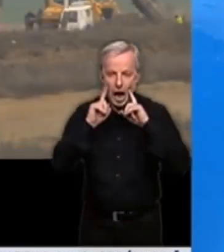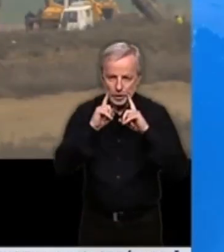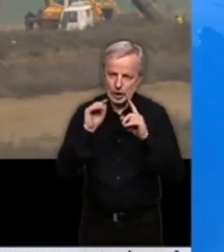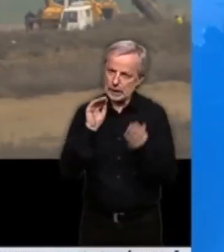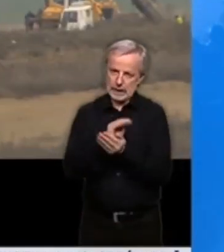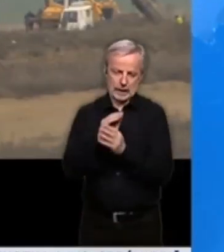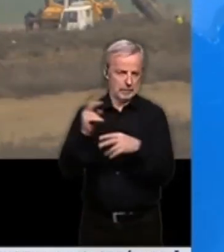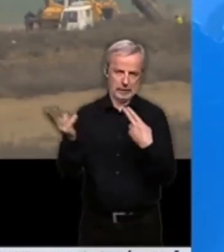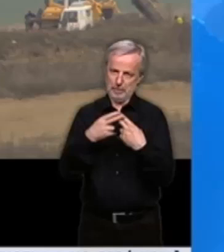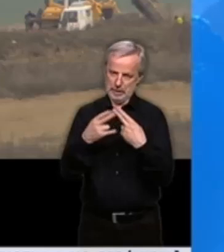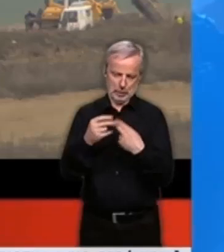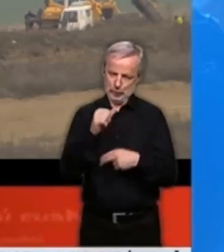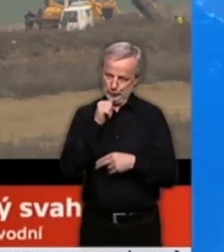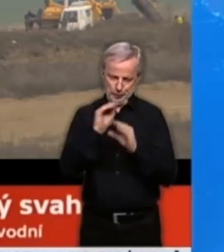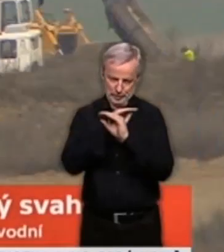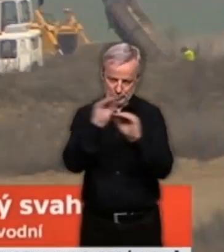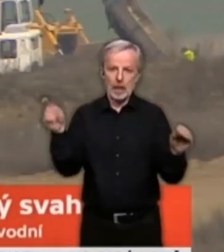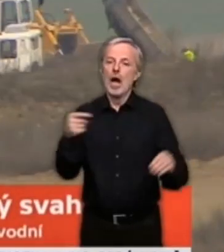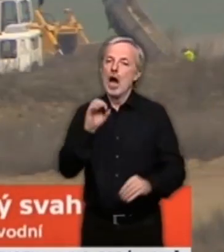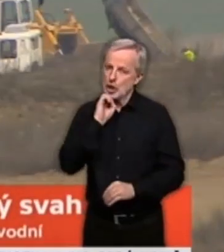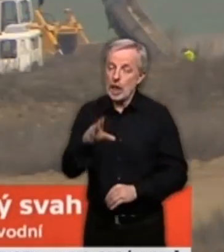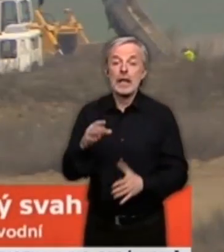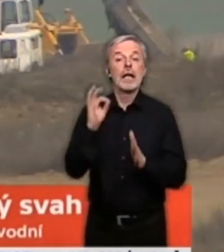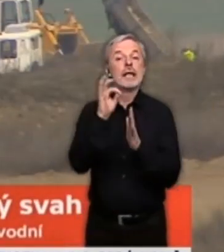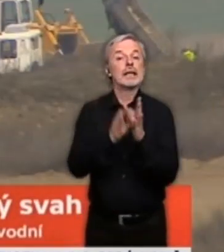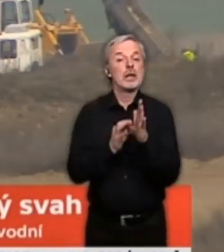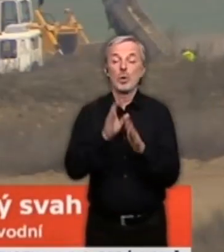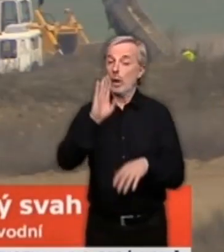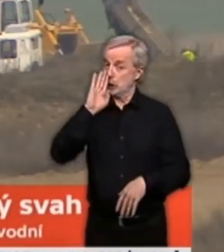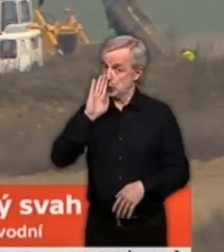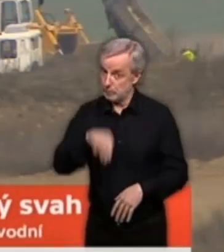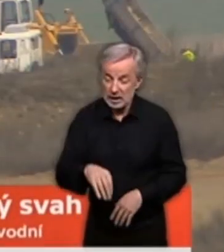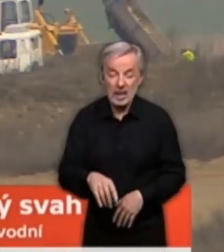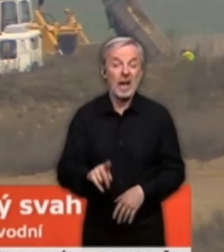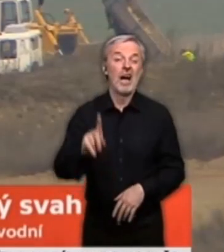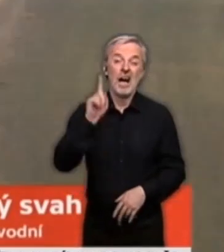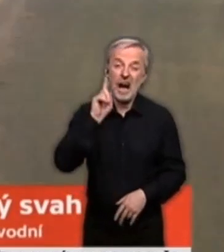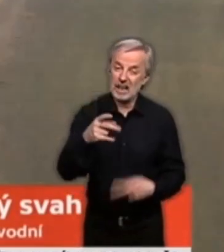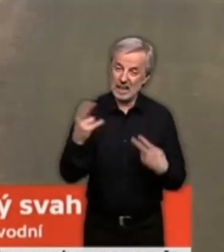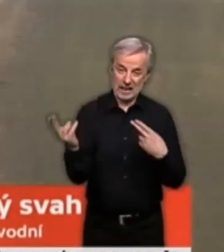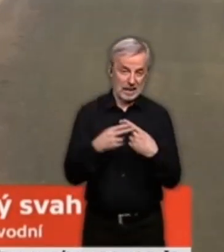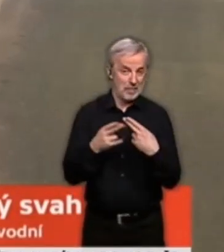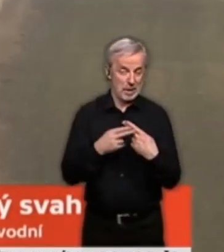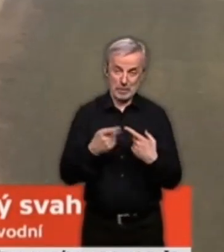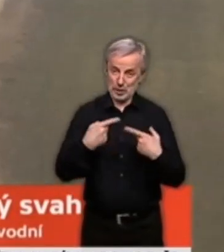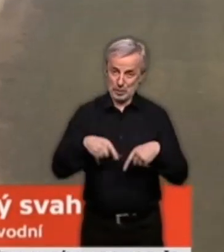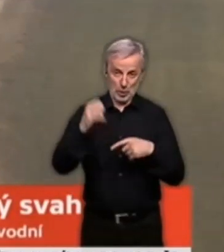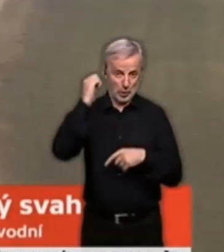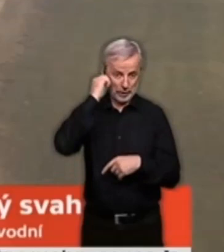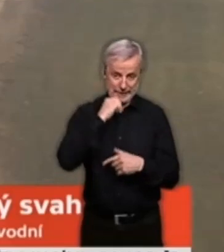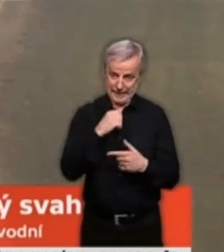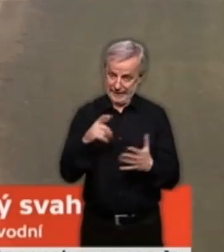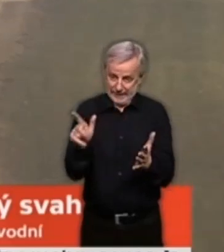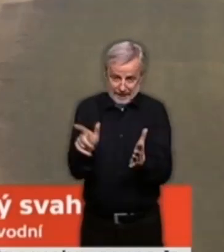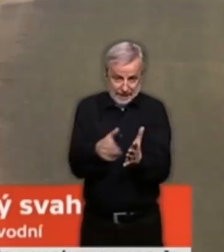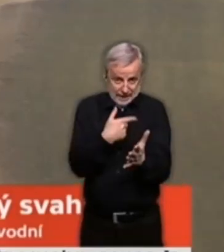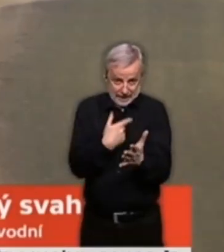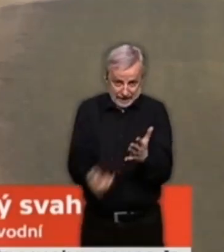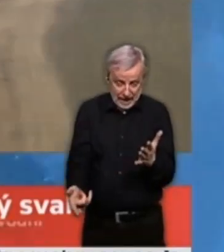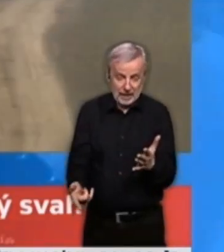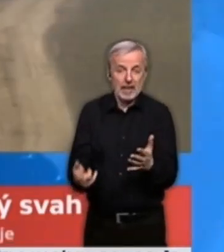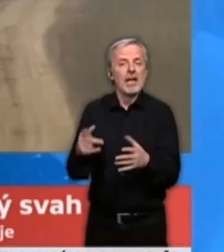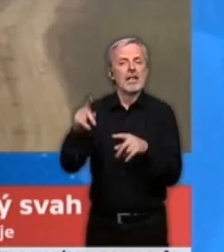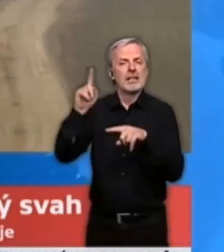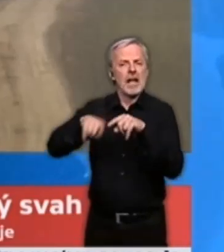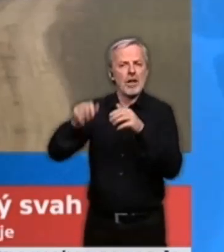Oduvodnil to tím, že situace sice je kritická, bezprostřední nebezpečí, ovšem obyvatelům Vážan zatím nehrozí. Ta sunoucí se